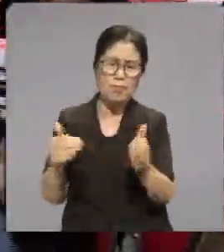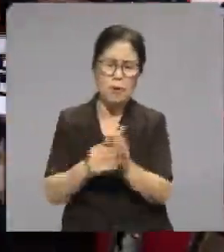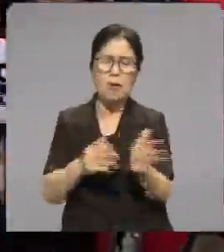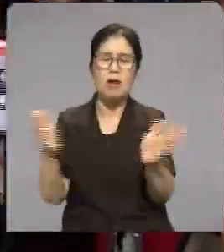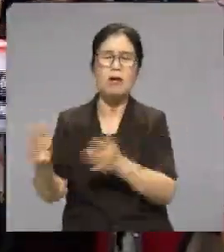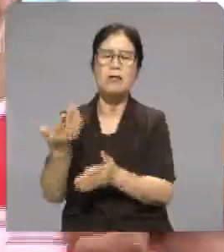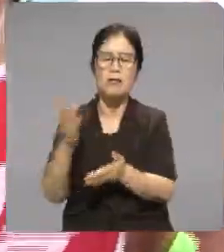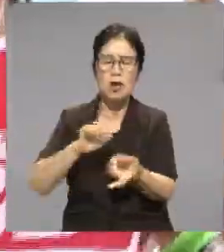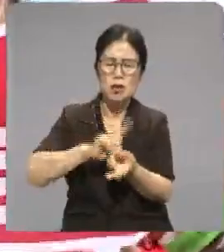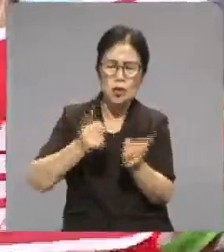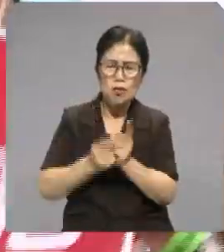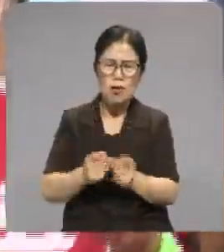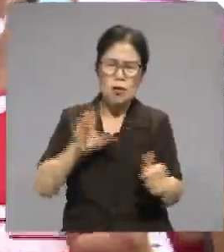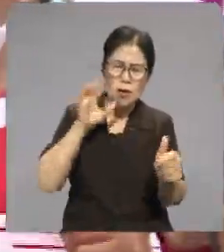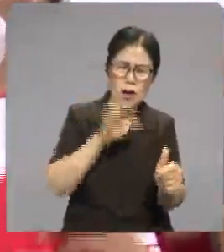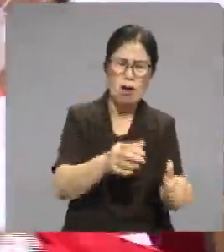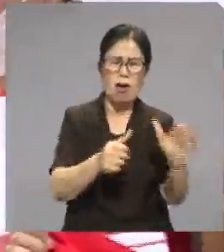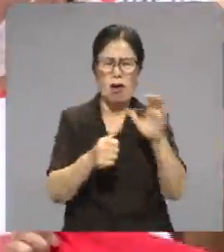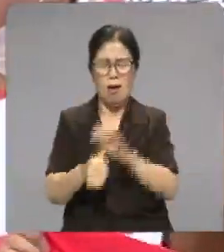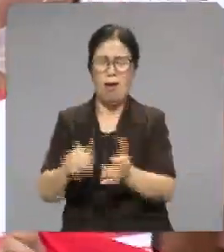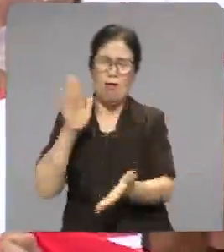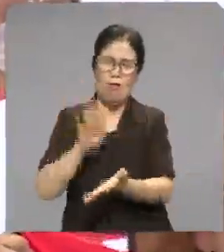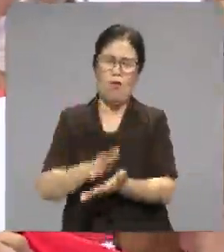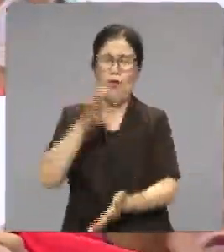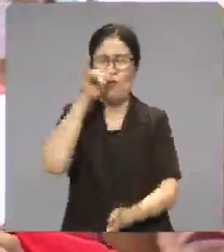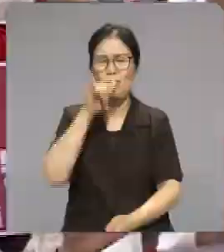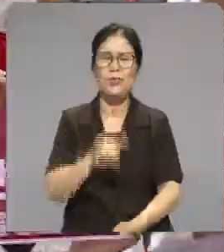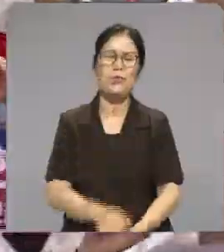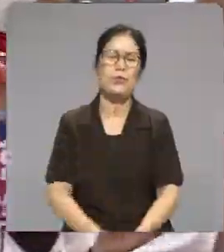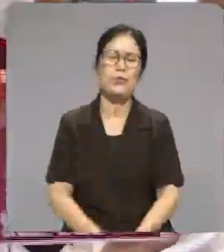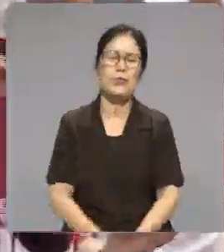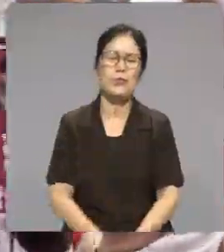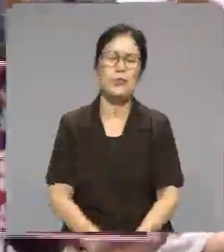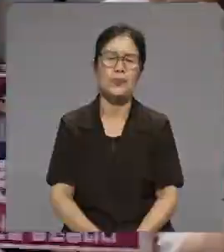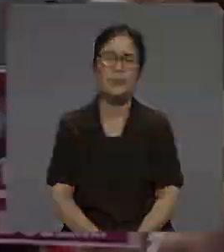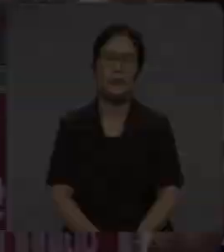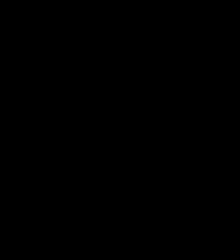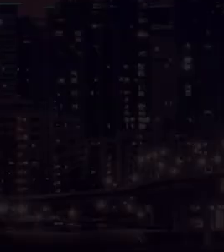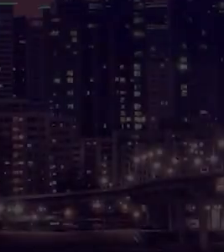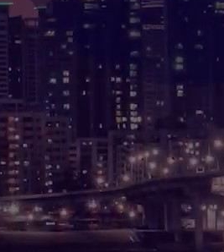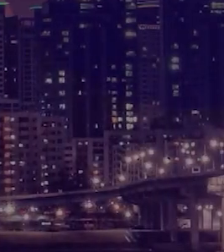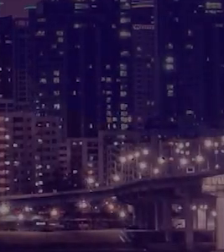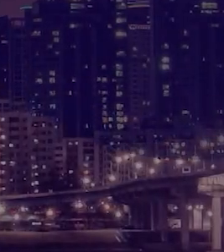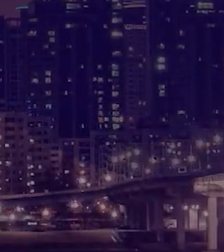서로를 향한 공세의 열기가 달아오르고 있습니다. OBS 뉴스 윤총입니다.